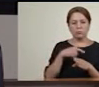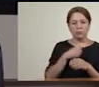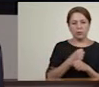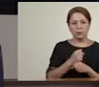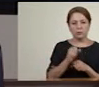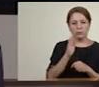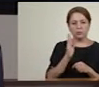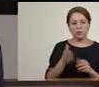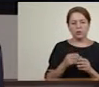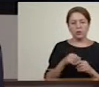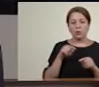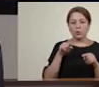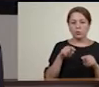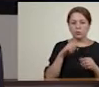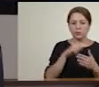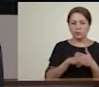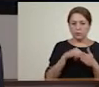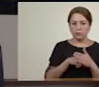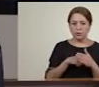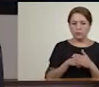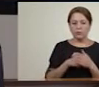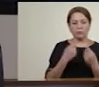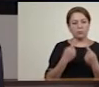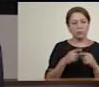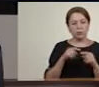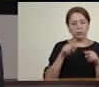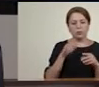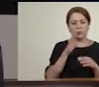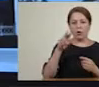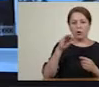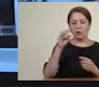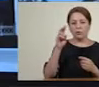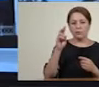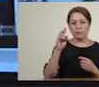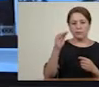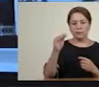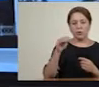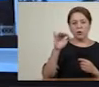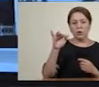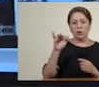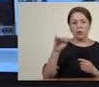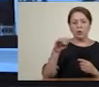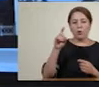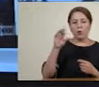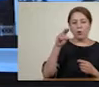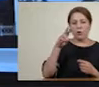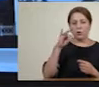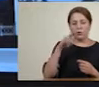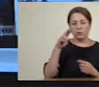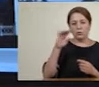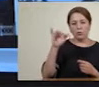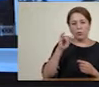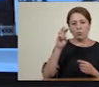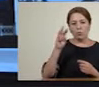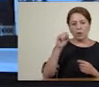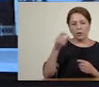esa quyidagicha edi. O'sha paytlari Buxoroni Amir Xolid Umar boshqarar edi.